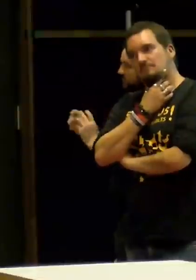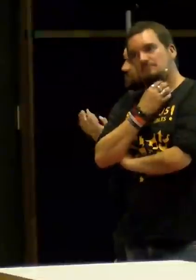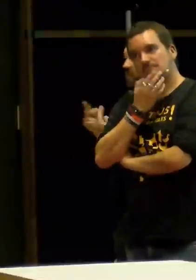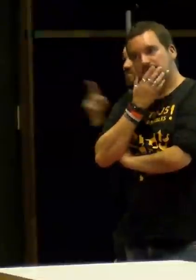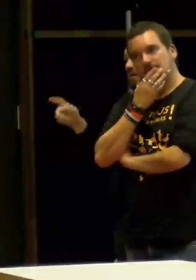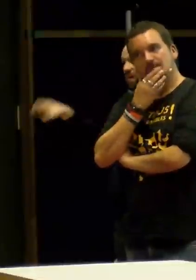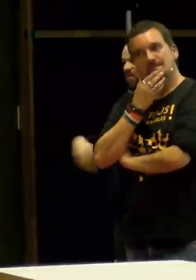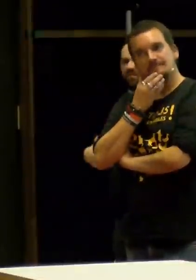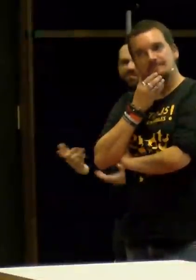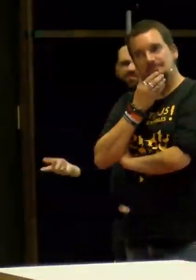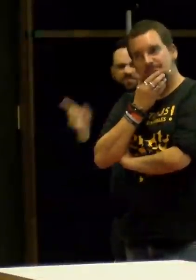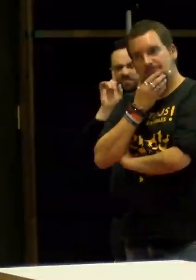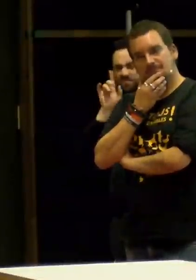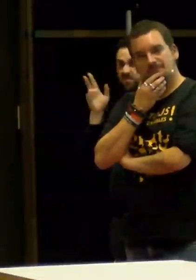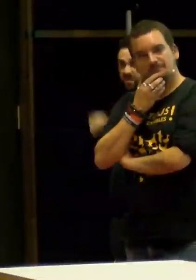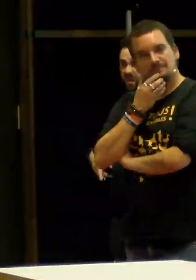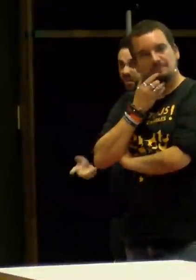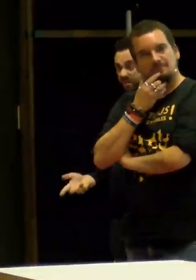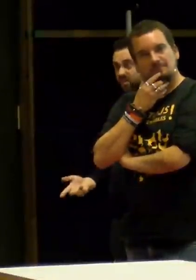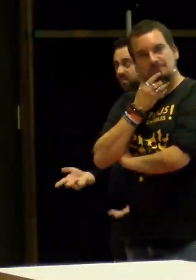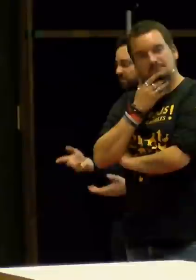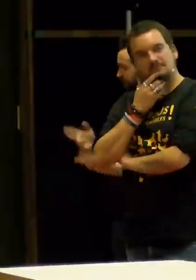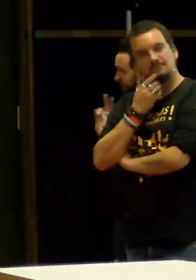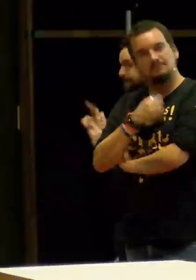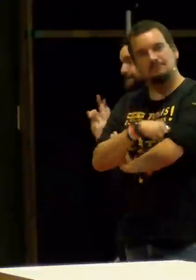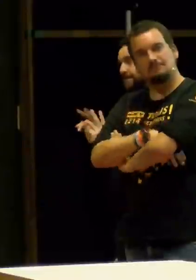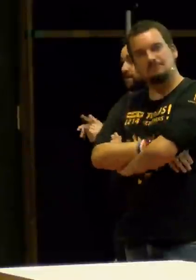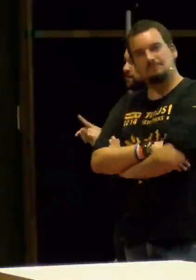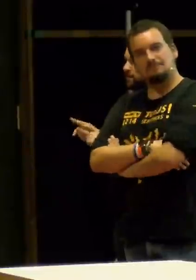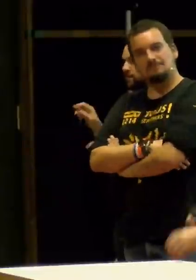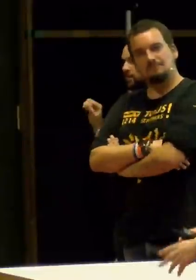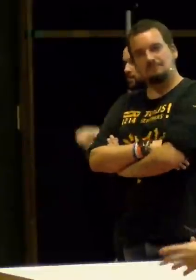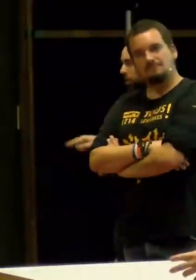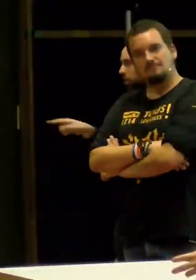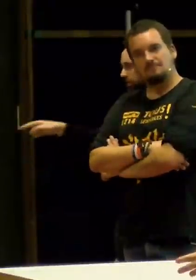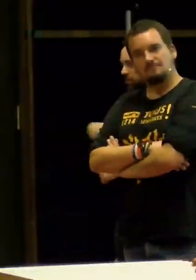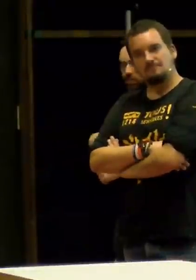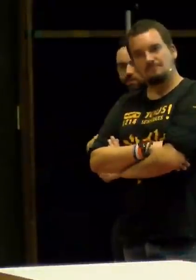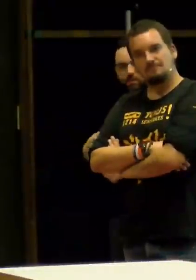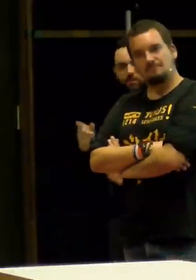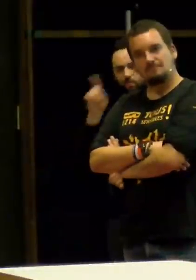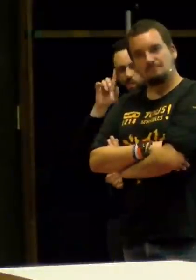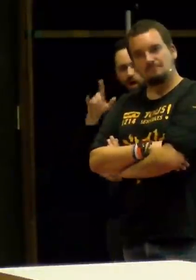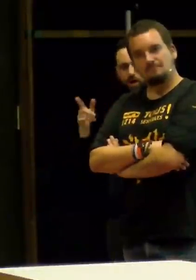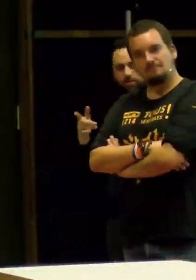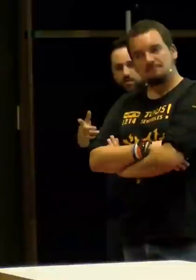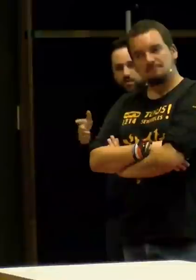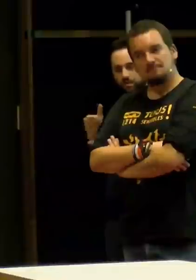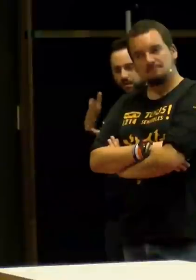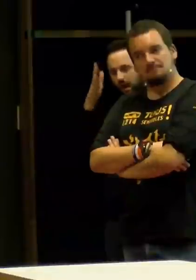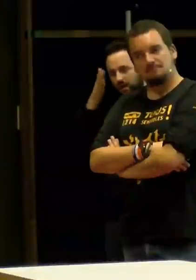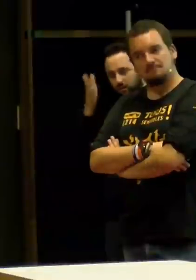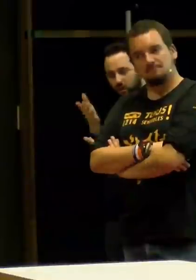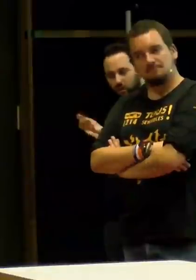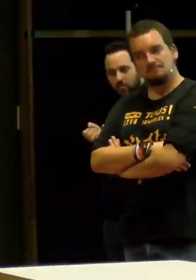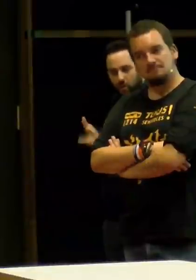se sentent culpabilisées, ne serait-ce que parce que on refuse de manger le cadavre des animaux. Et du coup,